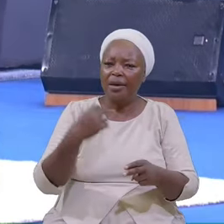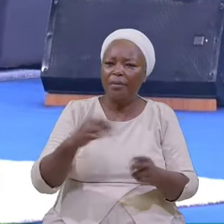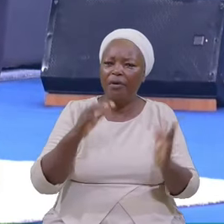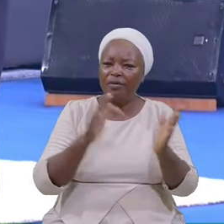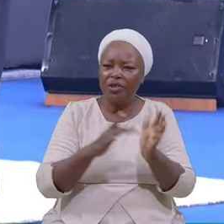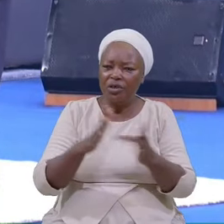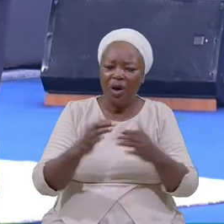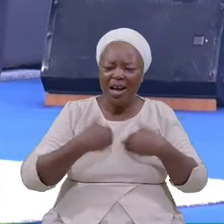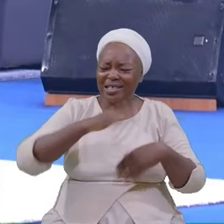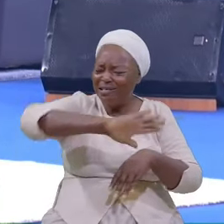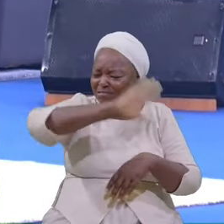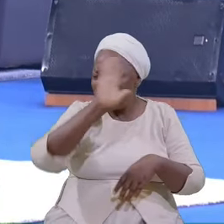has never failed.